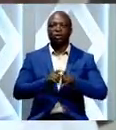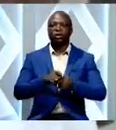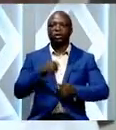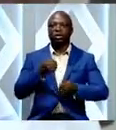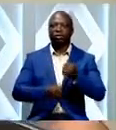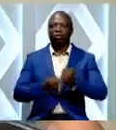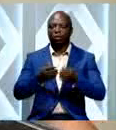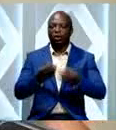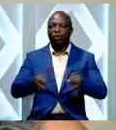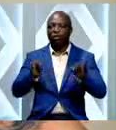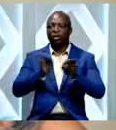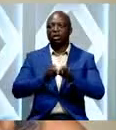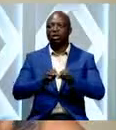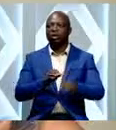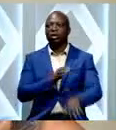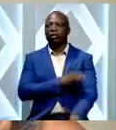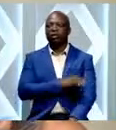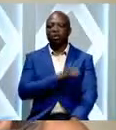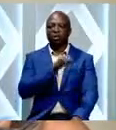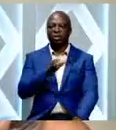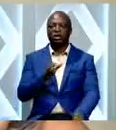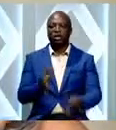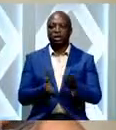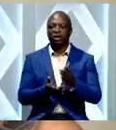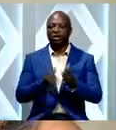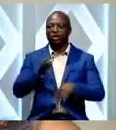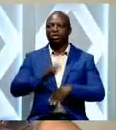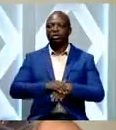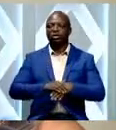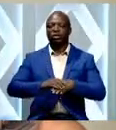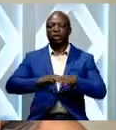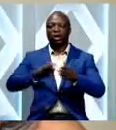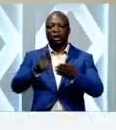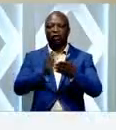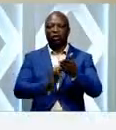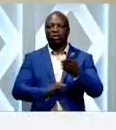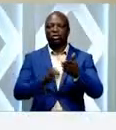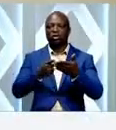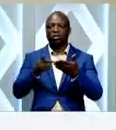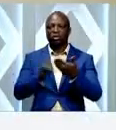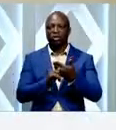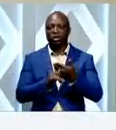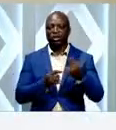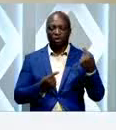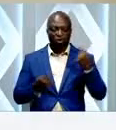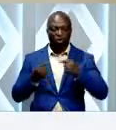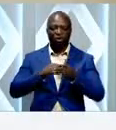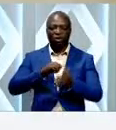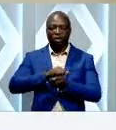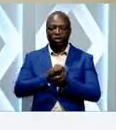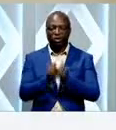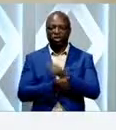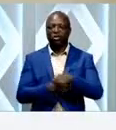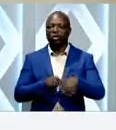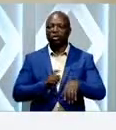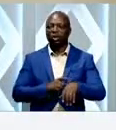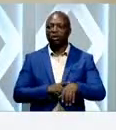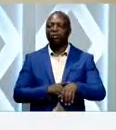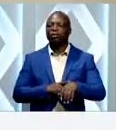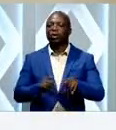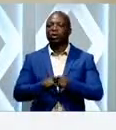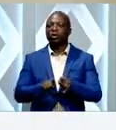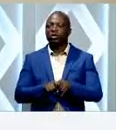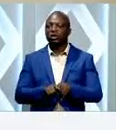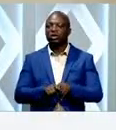majeur. Il y aura le renforcement des capacités techniques sur la formulation des projets de lutte contre les changements climatiques et ensuite